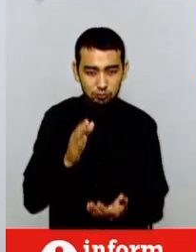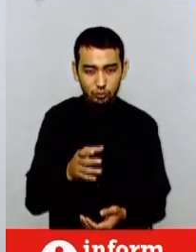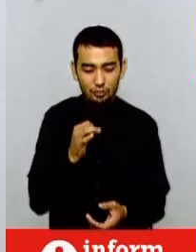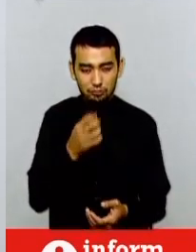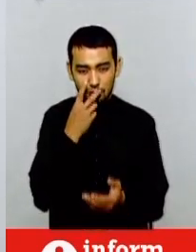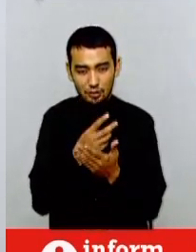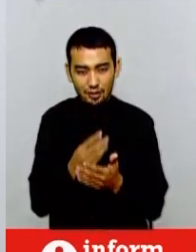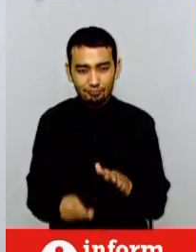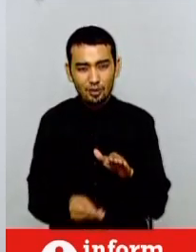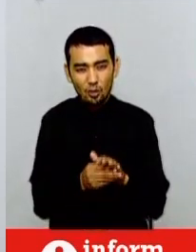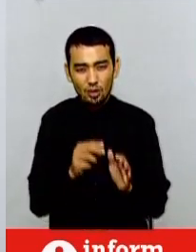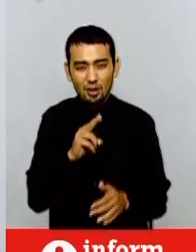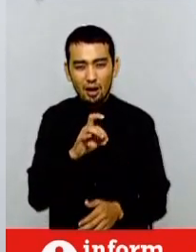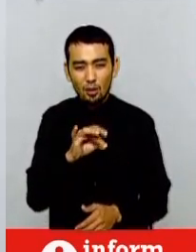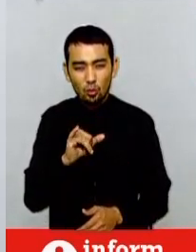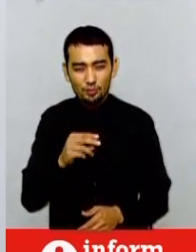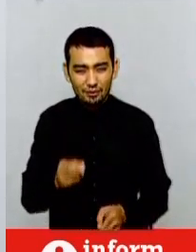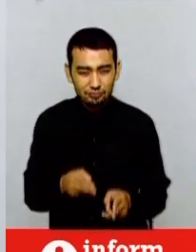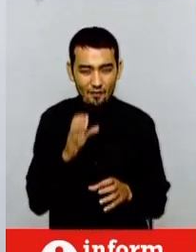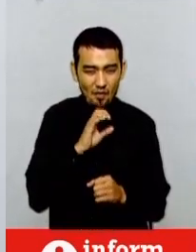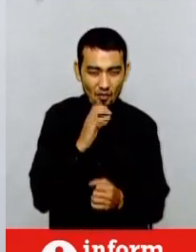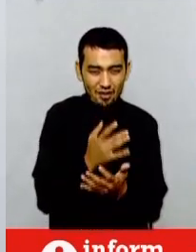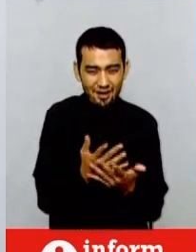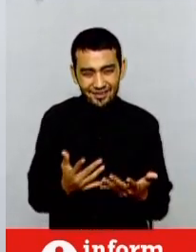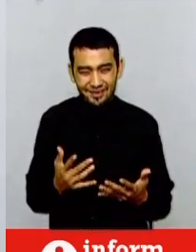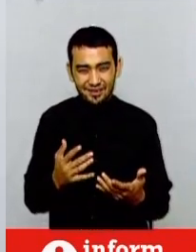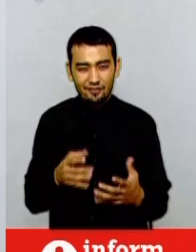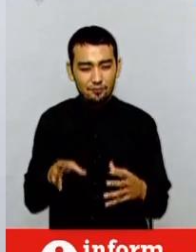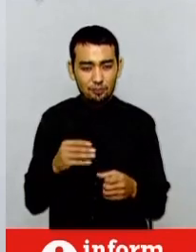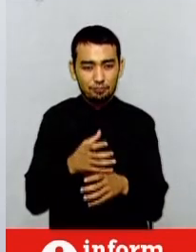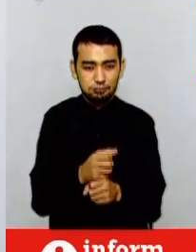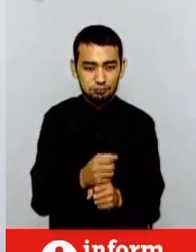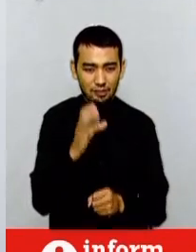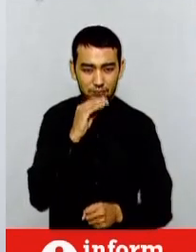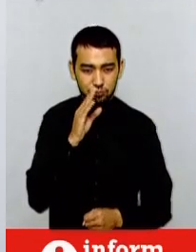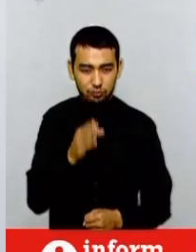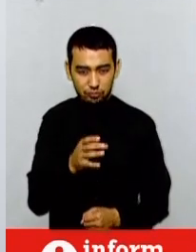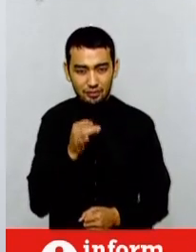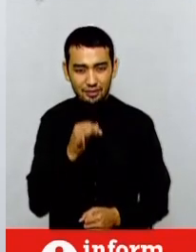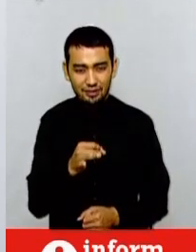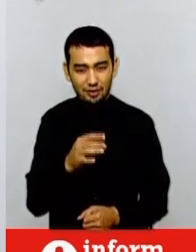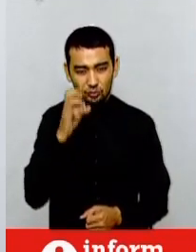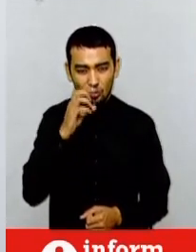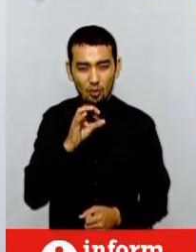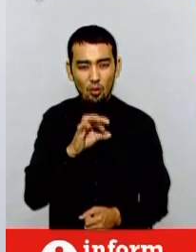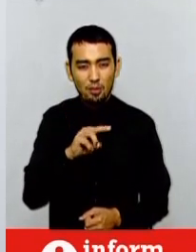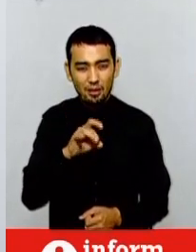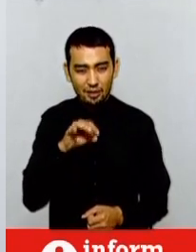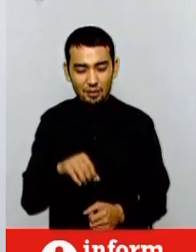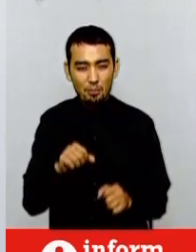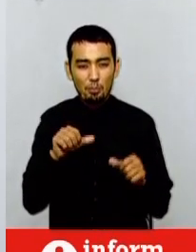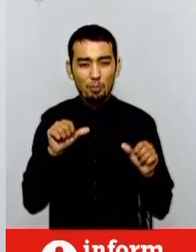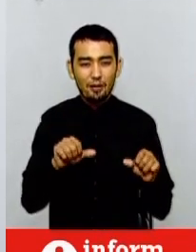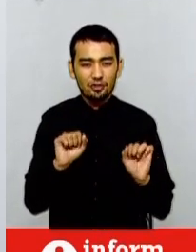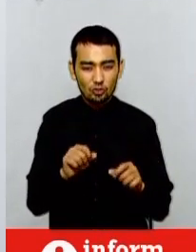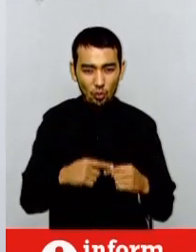также коррупция, те же различные хищения, злоупотребления тоже искоренится. Соответственно, сократится госаппарат, это правоохранительные